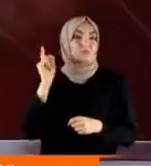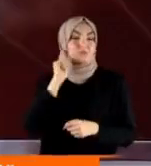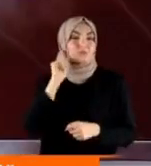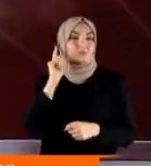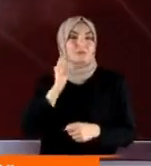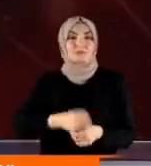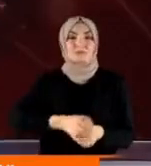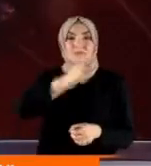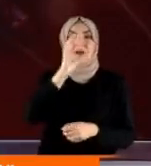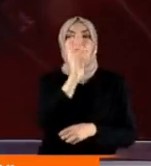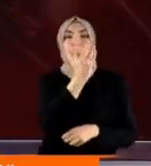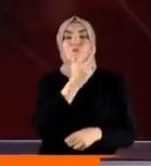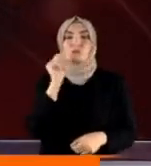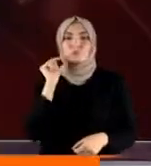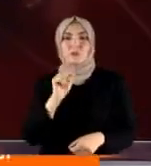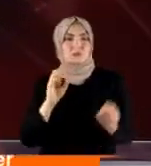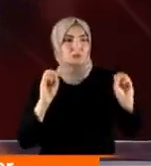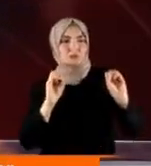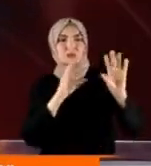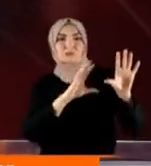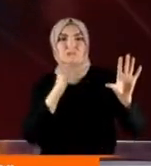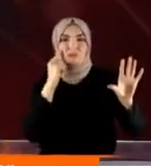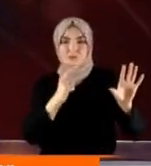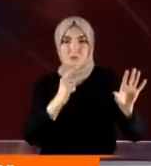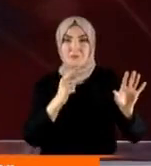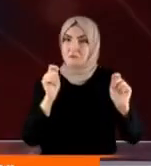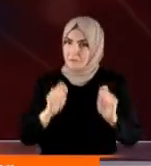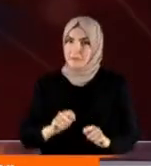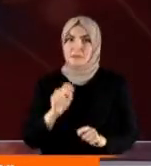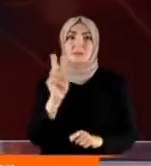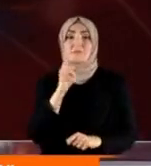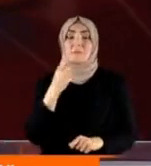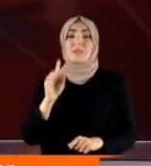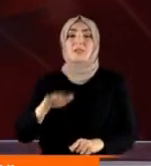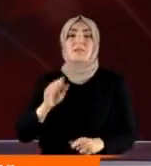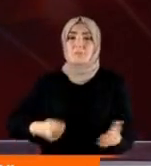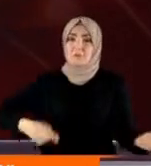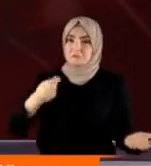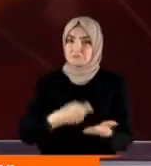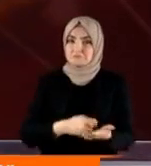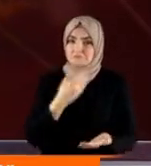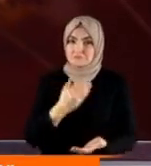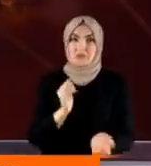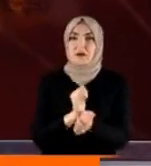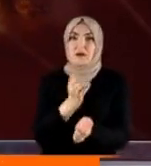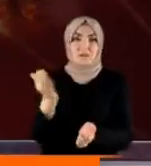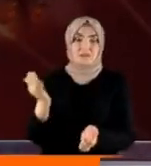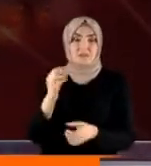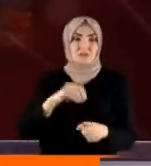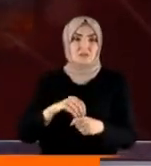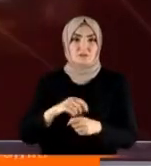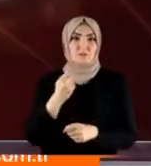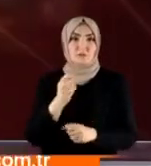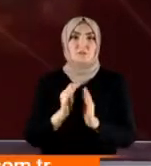rengiyle öğrendiler. Bunun için ödedikleri para da 20 bin lira. Aile için belli ki bu rakam çok değil ama tepki